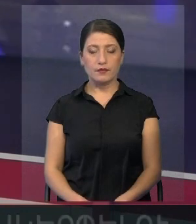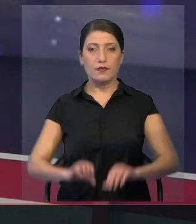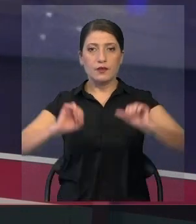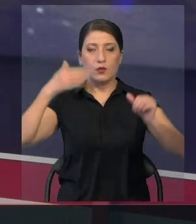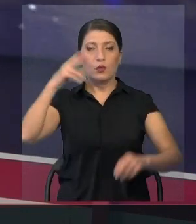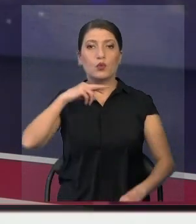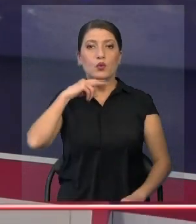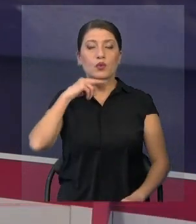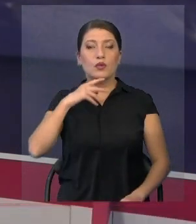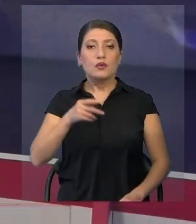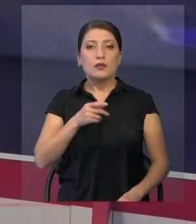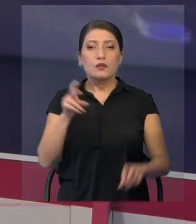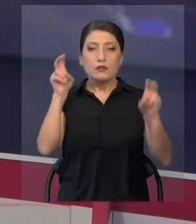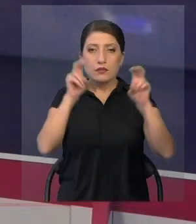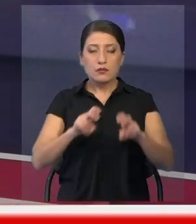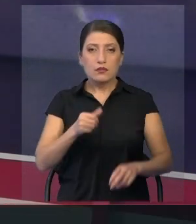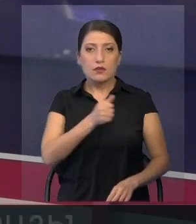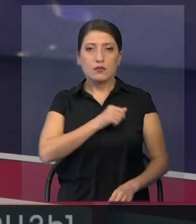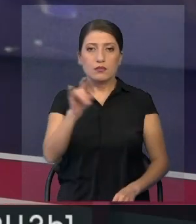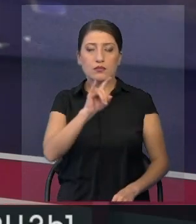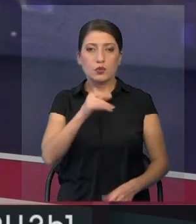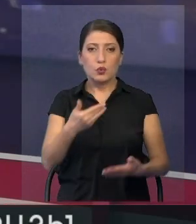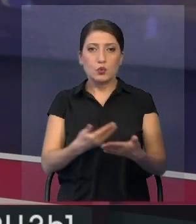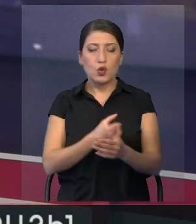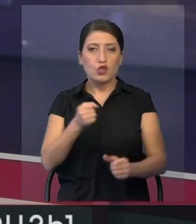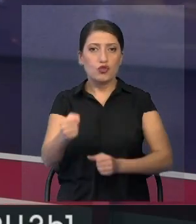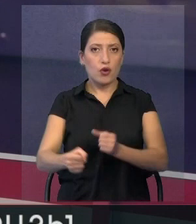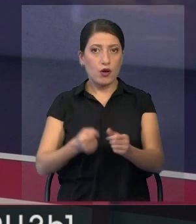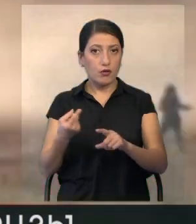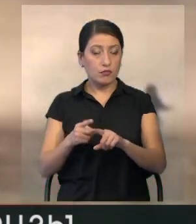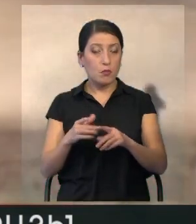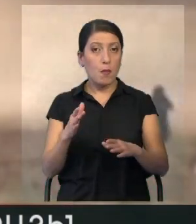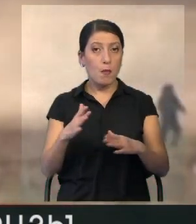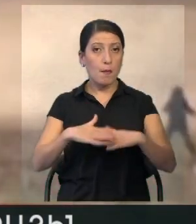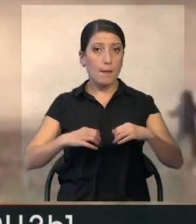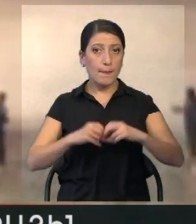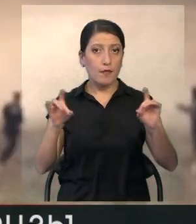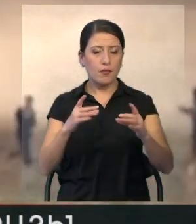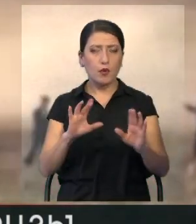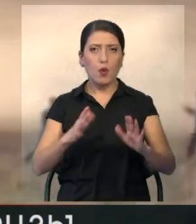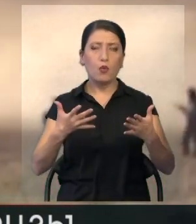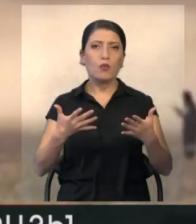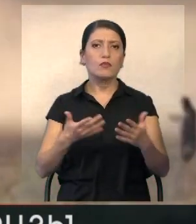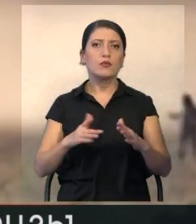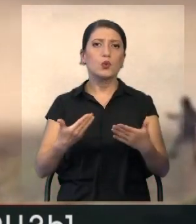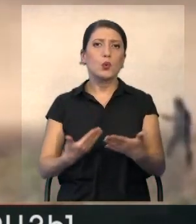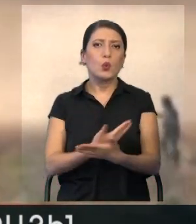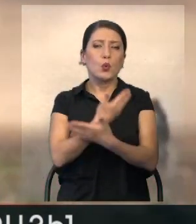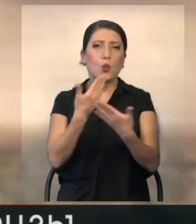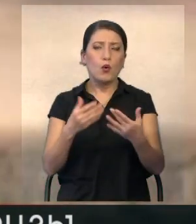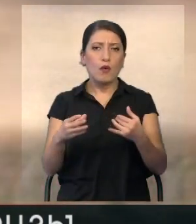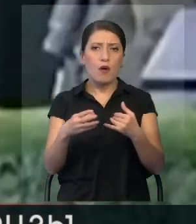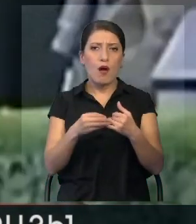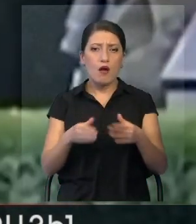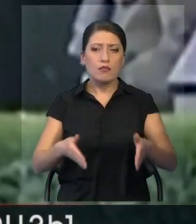Հյուսիսային Կորեայում փորձարկել են ռազմական հրթիռների նոր շարժիչ, որը փորձագետների համոզմամբ կարող է բեկումնային դառնալ նոր